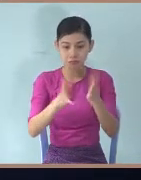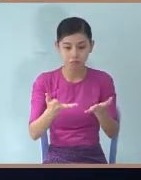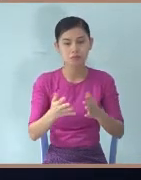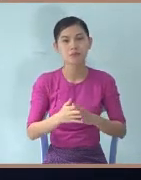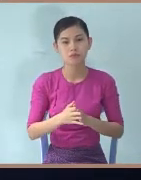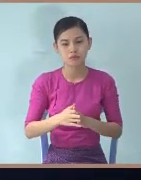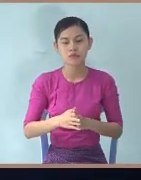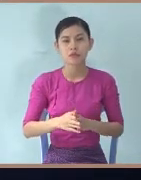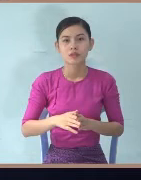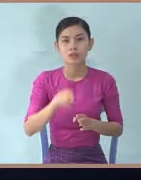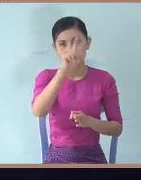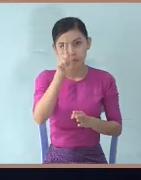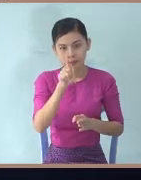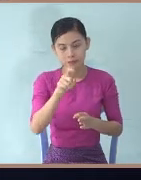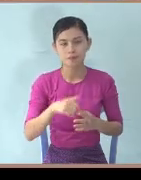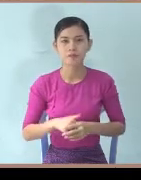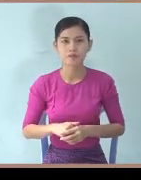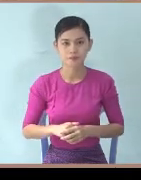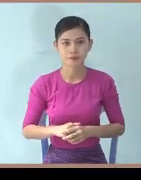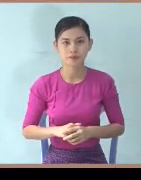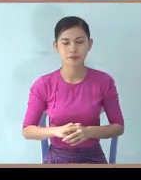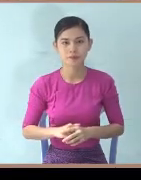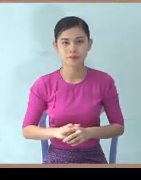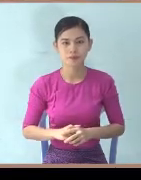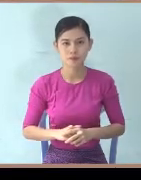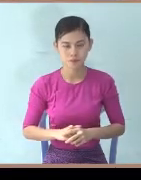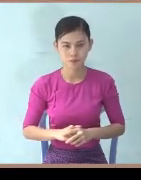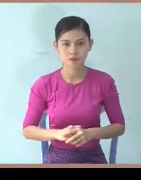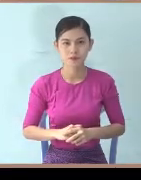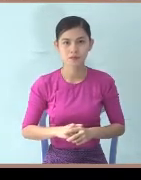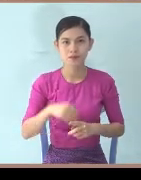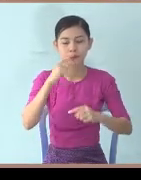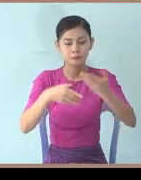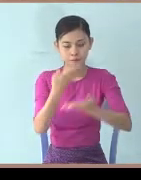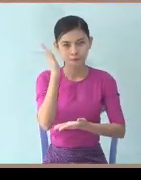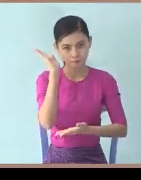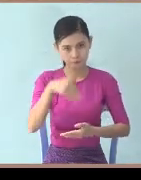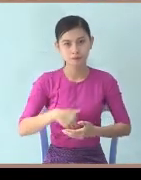ထိရောက်တဲ့တရားဥပဒေစိုးမိုးမှုရှိအောင်ဘယ်လိုလှုပ်ဆောင်တော့နိုင်မလဲလှုပ်ဆောင်တော့ပေးနိုင်မလဲရှင